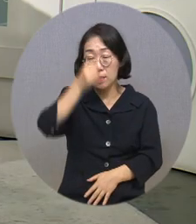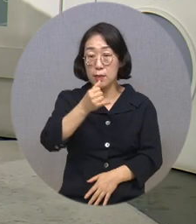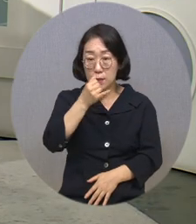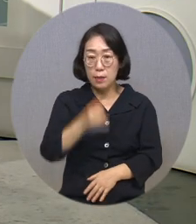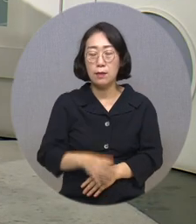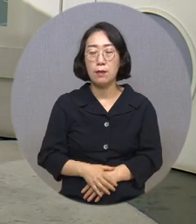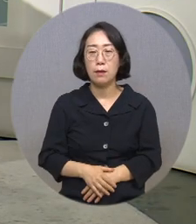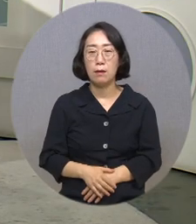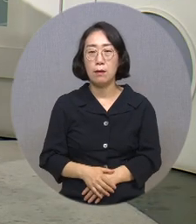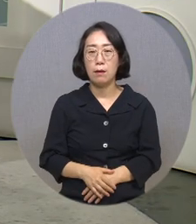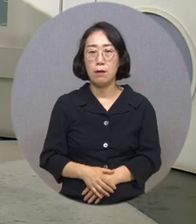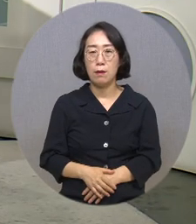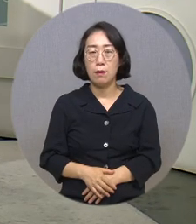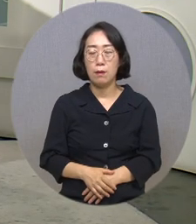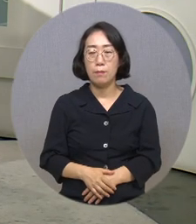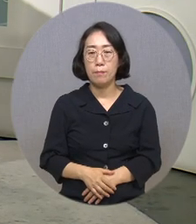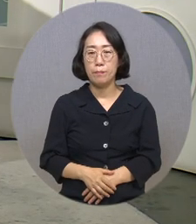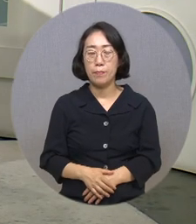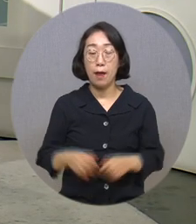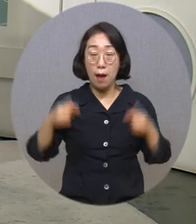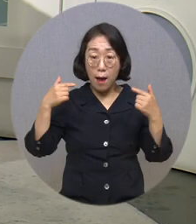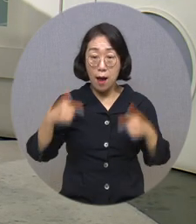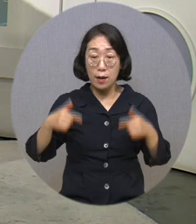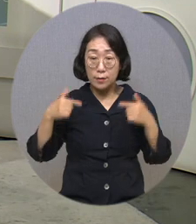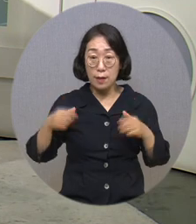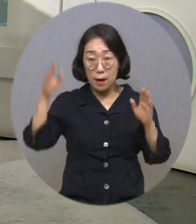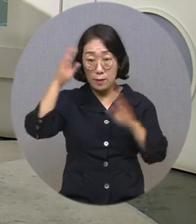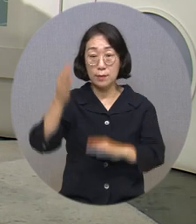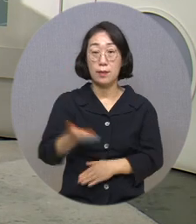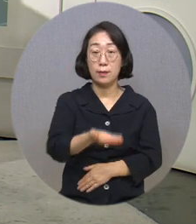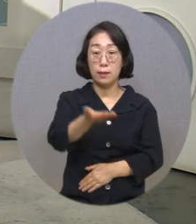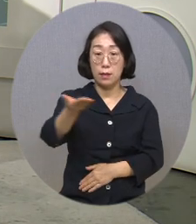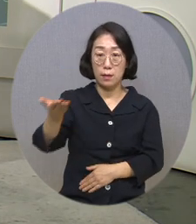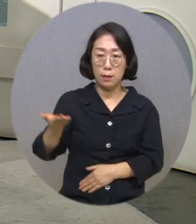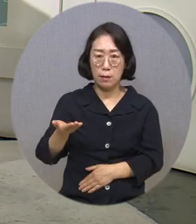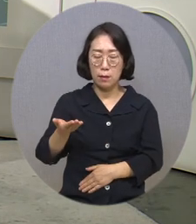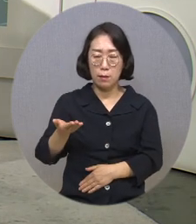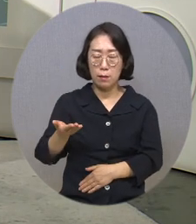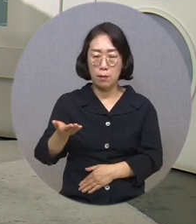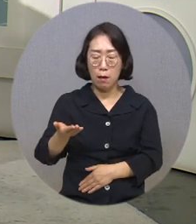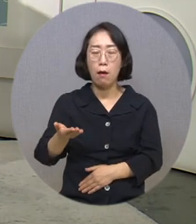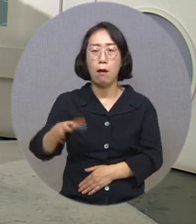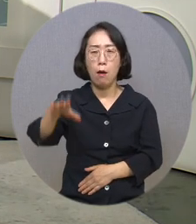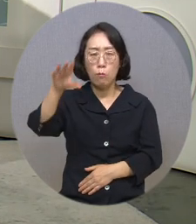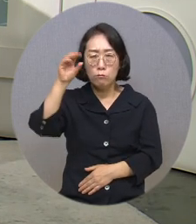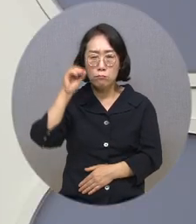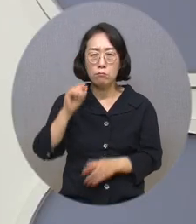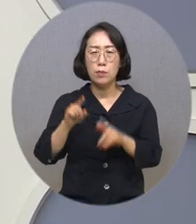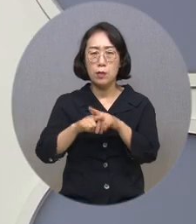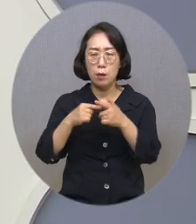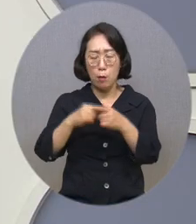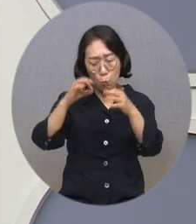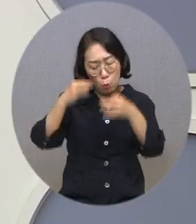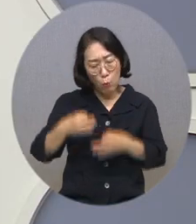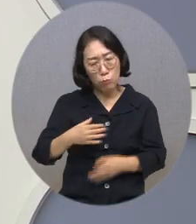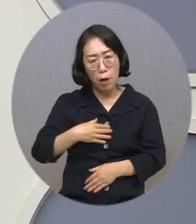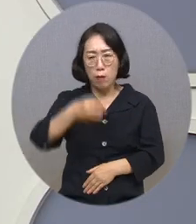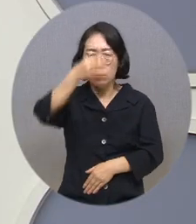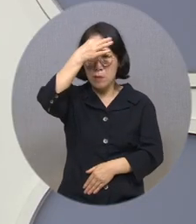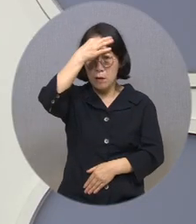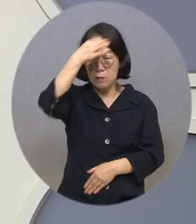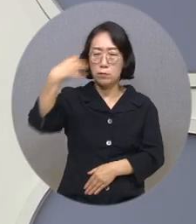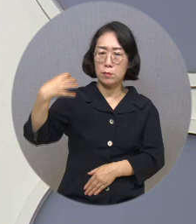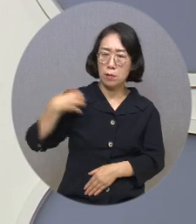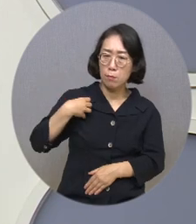그래요. 그러면 이제 항상 학생들이 그 말을 알아듣는데 도대체 내 재능이 뭔지 내